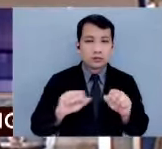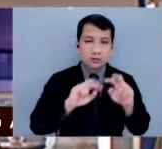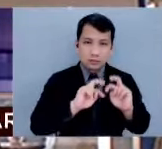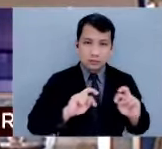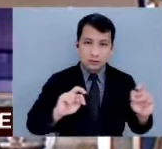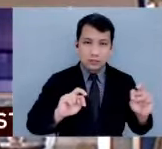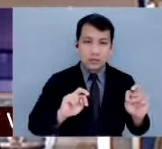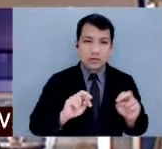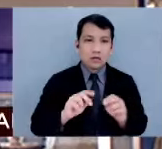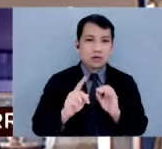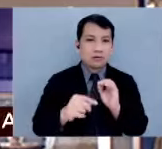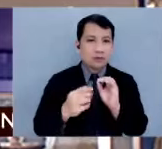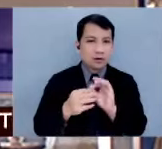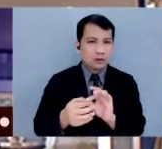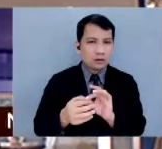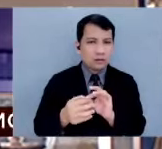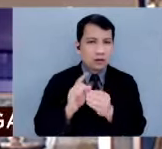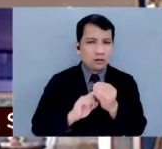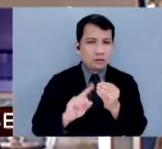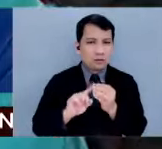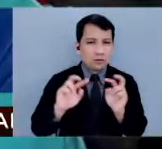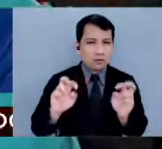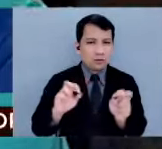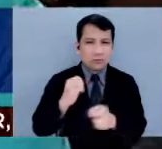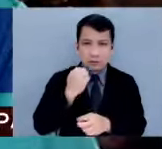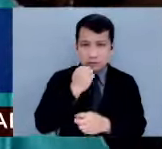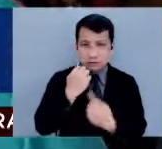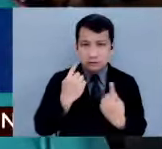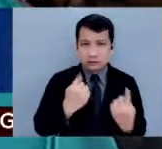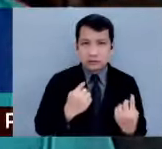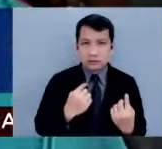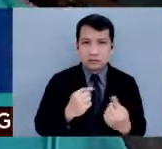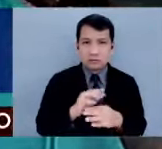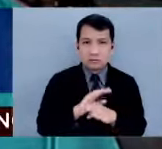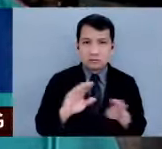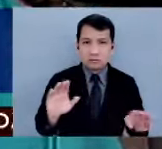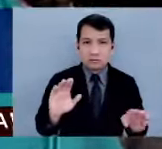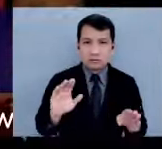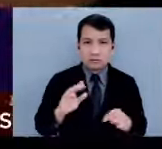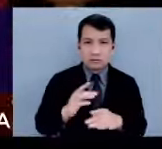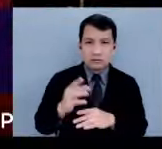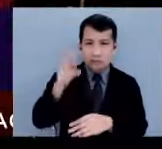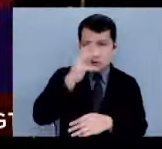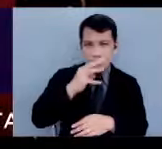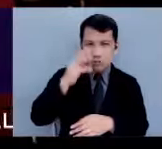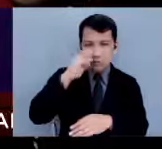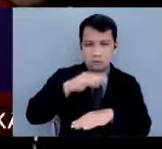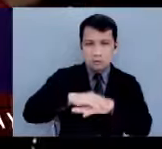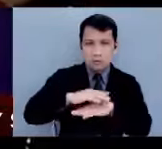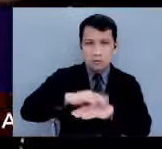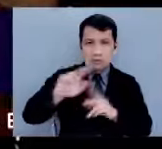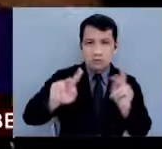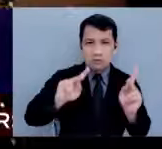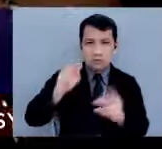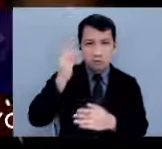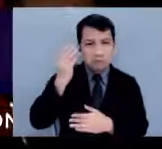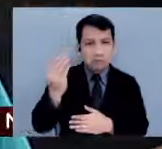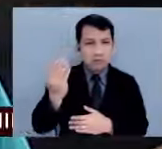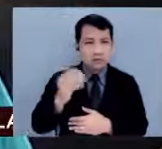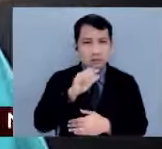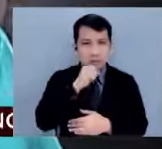Agencies kaugnay ng modus na ito. Hindi naman maiwasang maalarma ng ilang kapatid nating senior